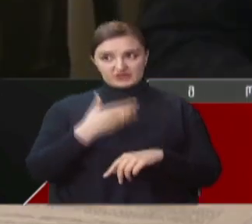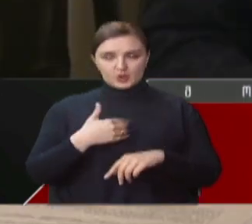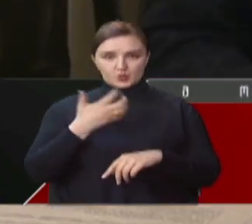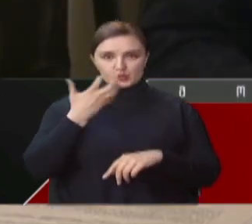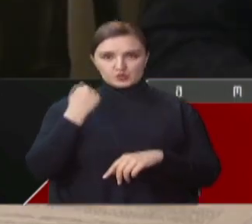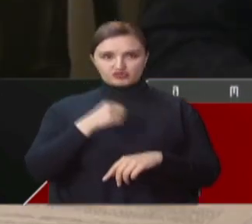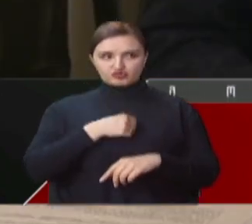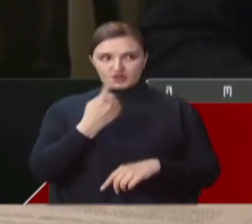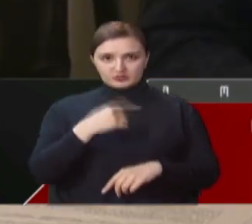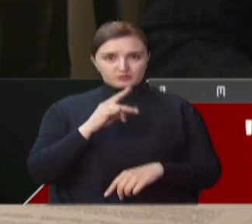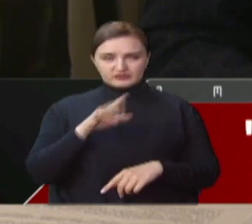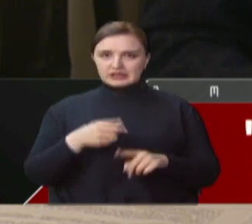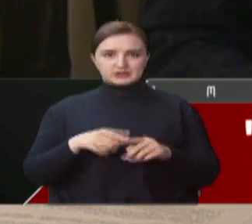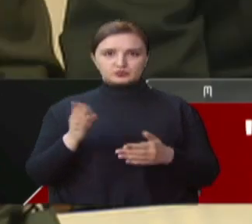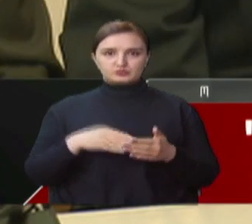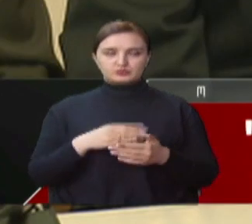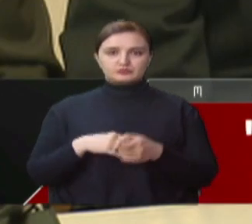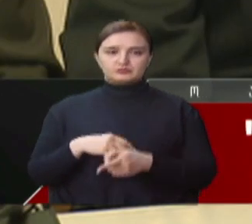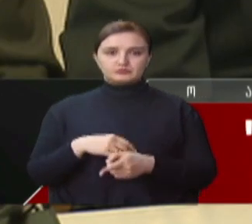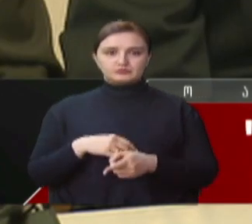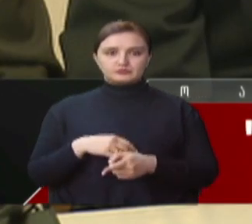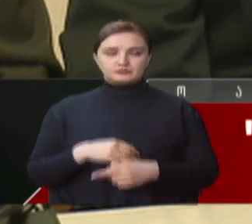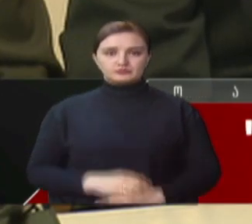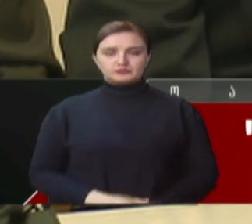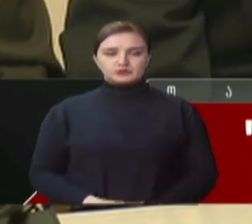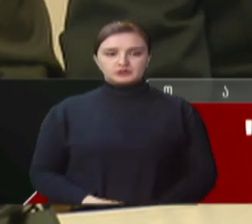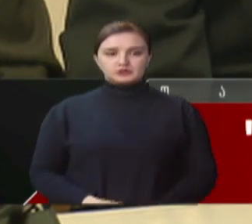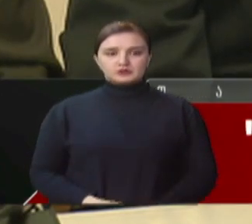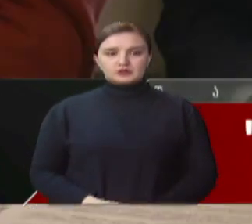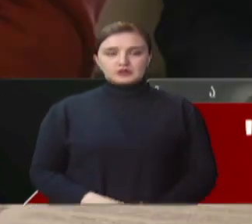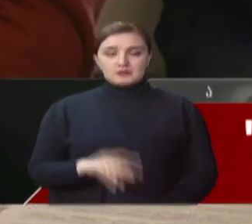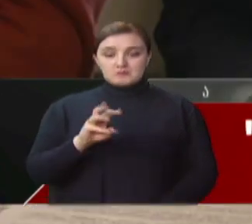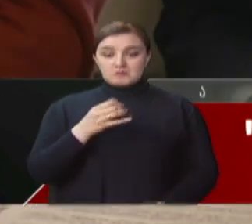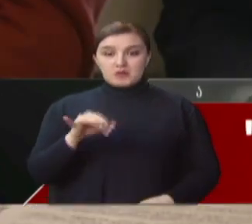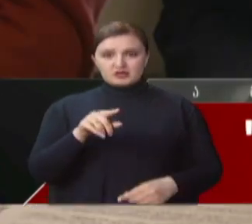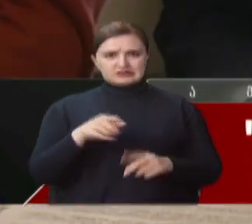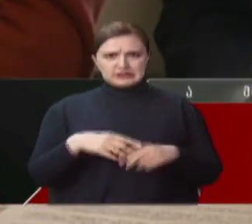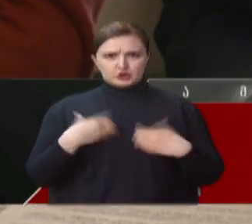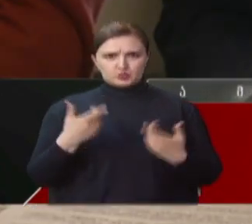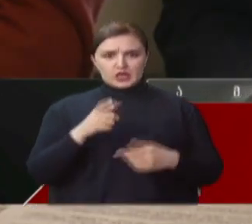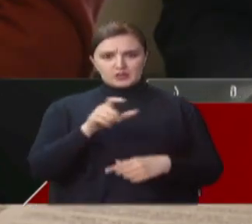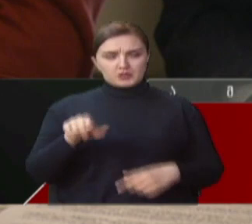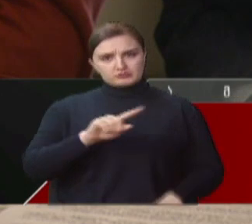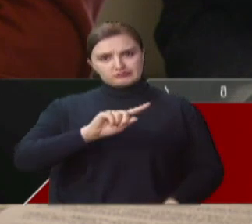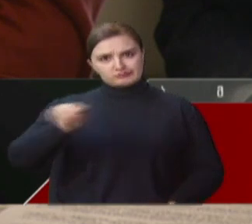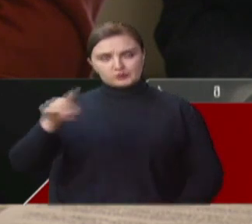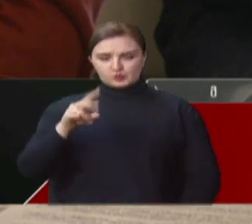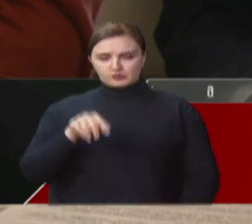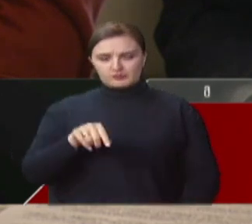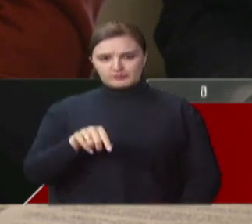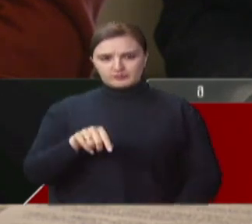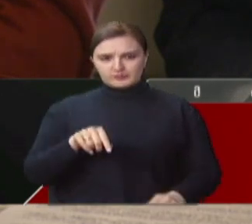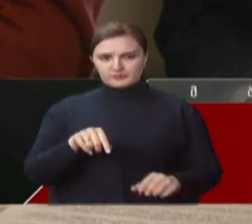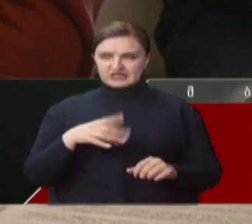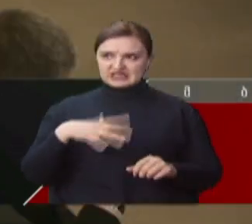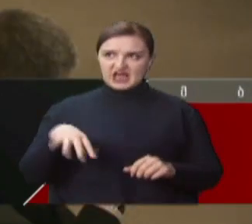კანონპროექტი ყოველად მიუღებელი და ამორალურია და რაღაც გაგებით სადისტური ის არის. Ჩვენ ახლა მაისიდან ძალით უნდა წავიყვანოთ ადამიანები, დავაყენოთ შლაგბაუმზე და უთხრათ, რომ ეს არის